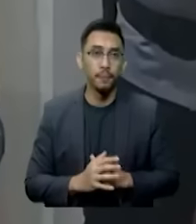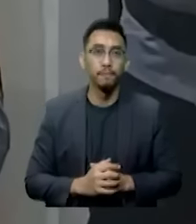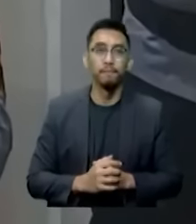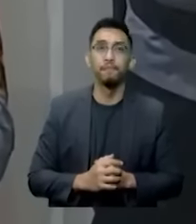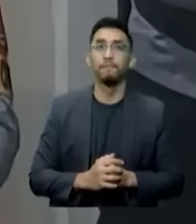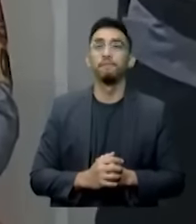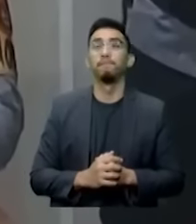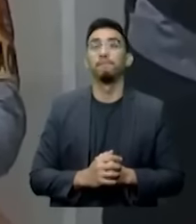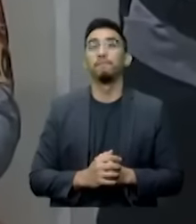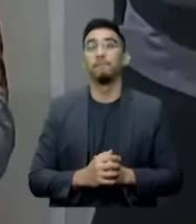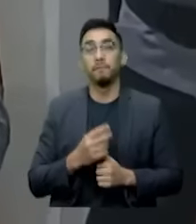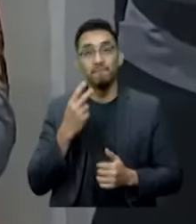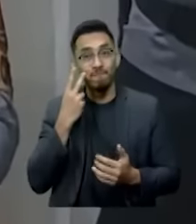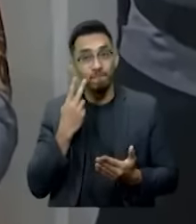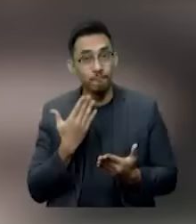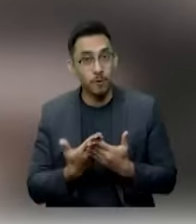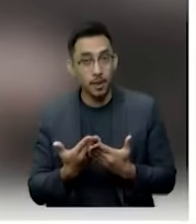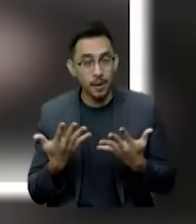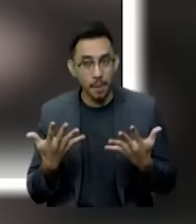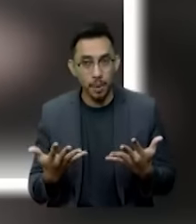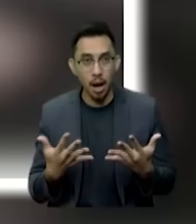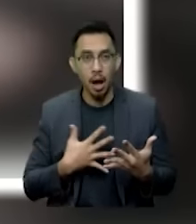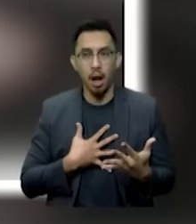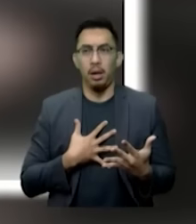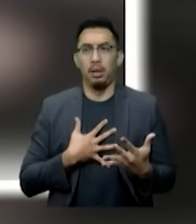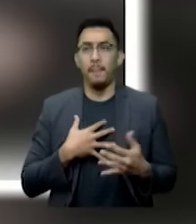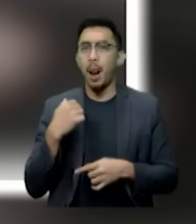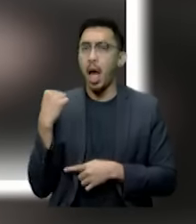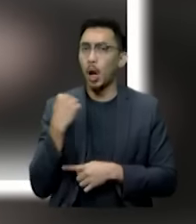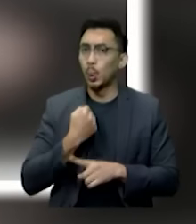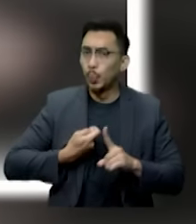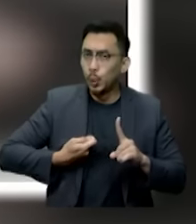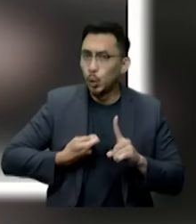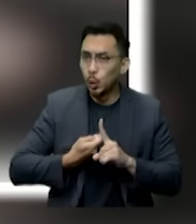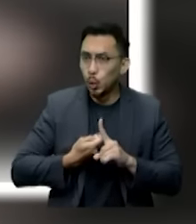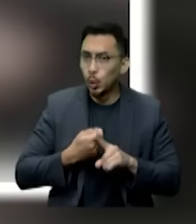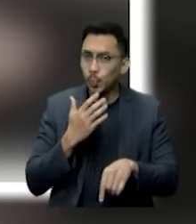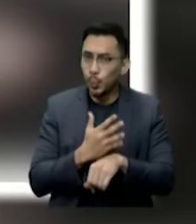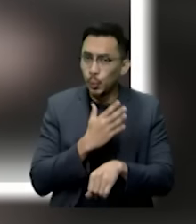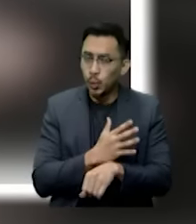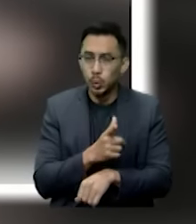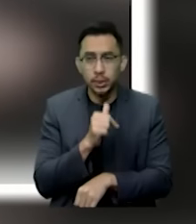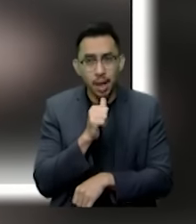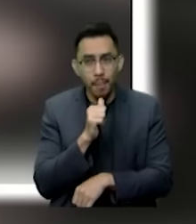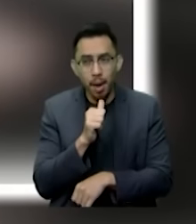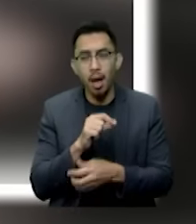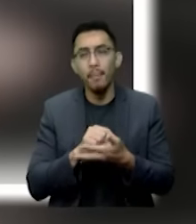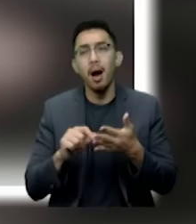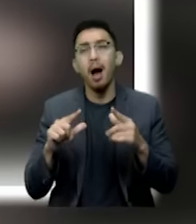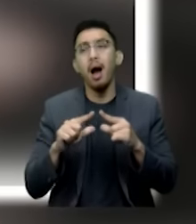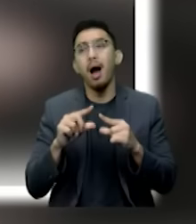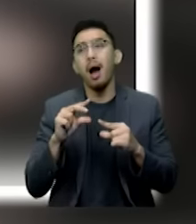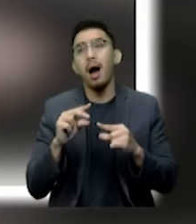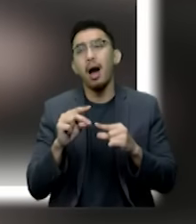Fakta yang terungkap begitu mengejutkan. Pelaku pembunuhan mutilasi ini ternyata Arneta Mamonto yang tak